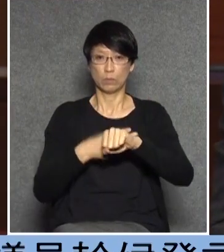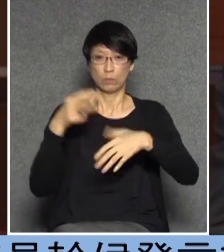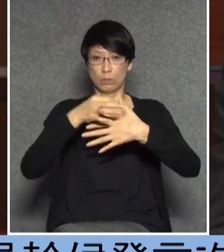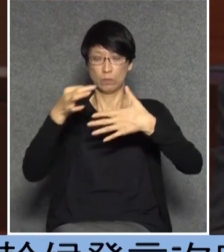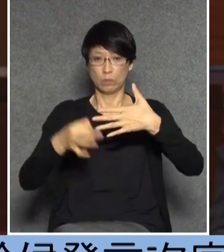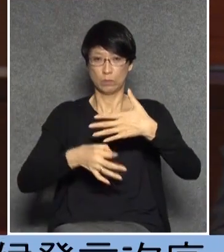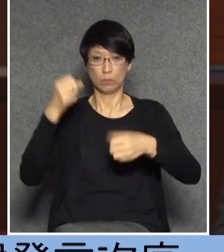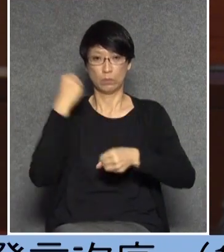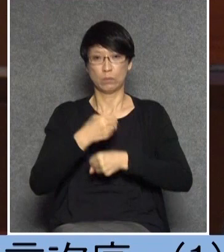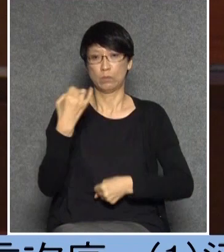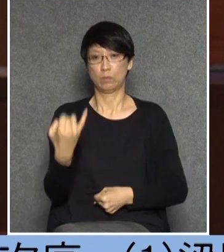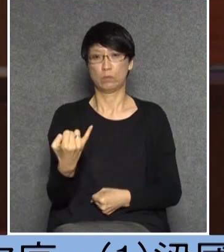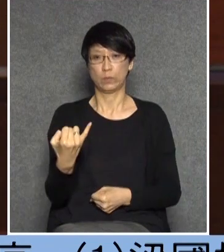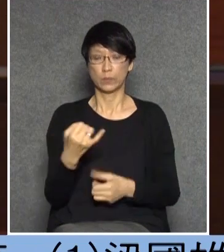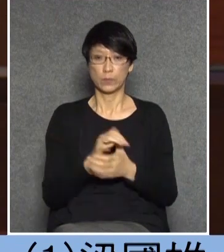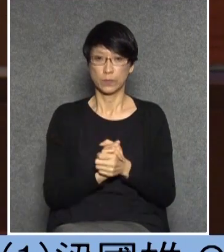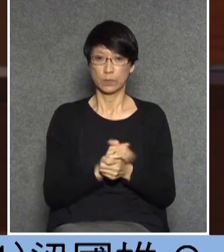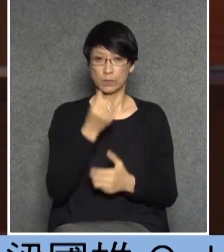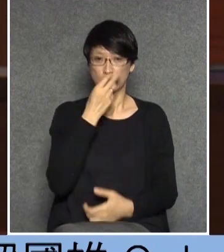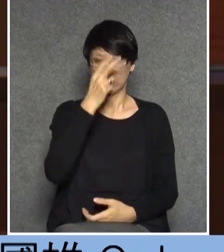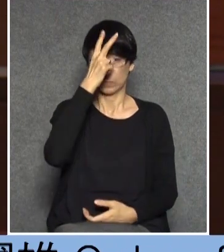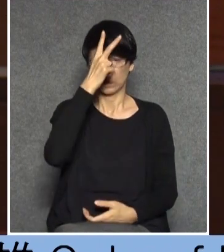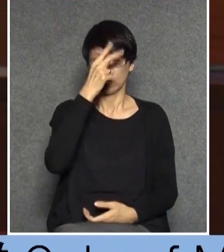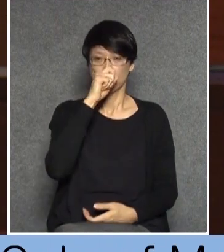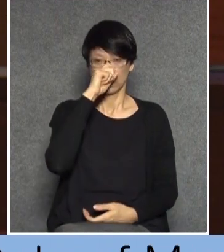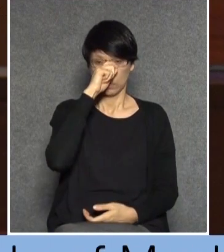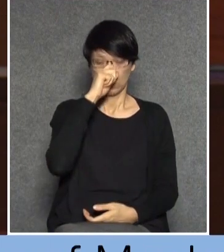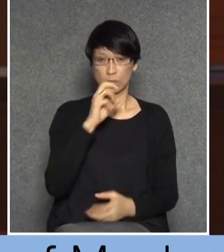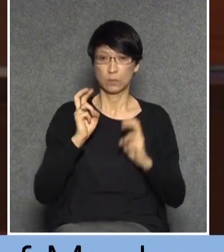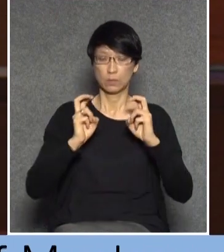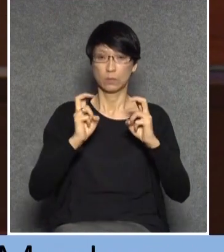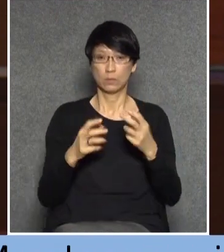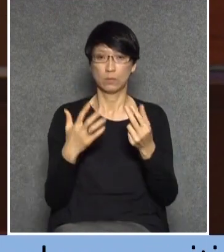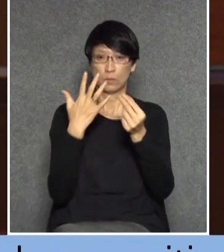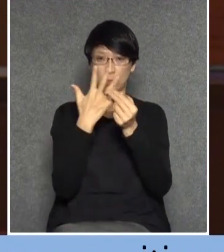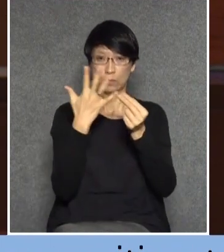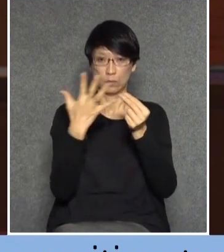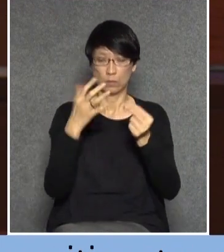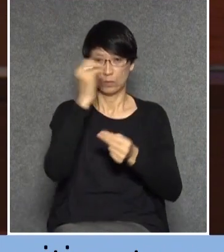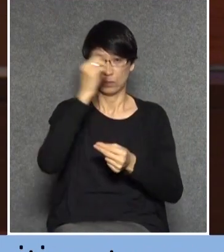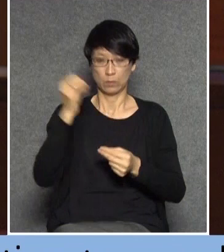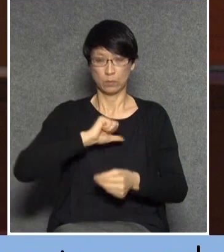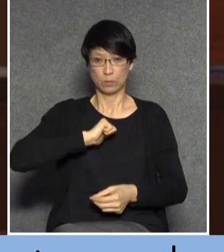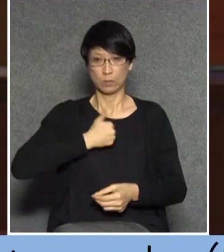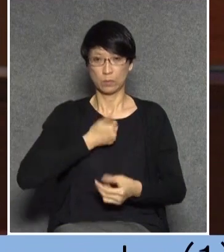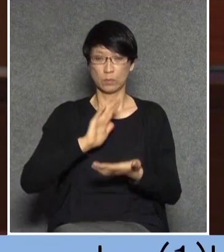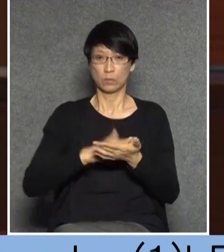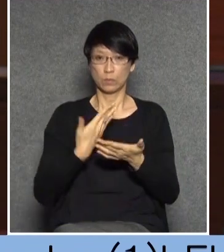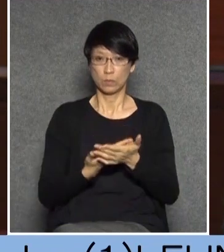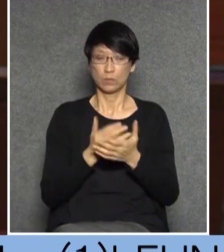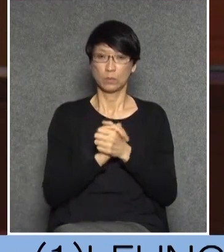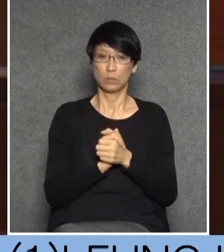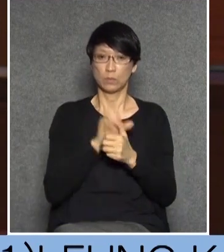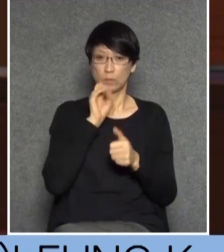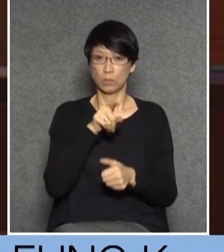業。特區政府是有港鐵七成半股權的大股東，但從來沒有提醒